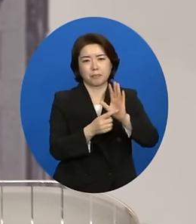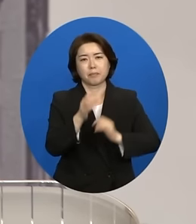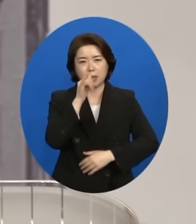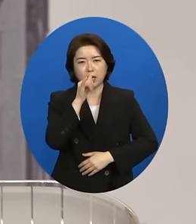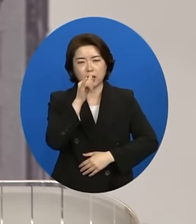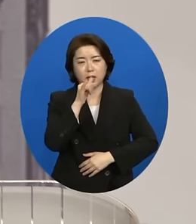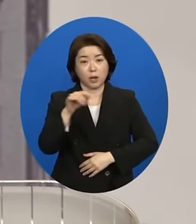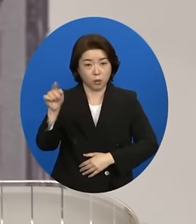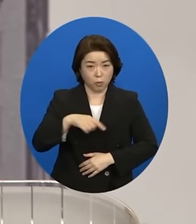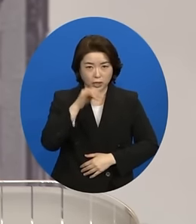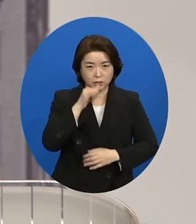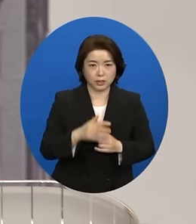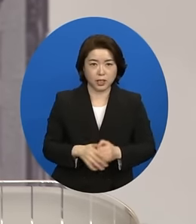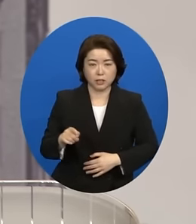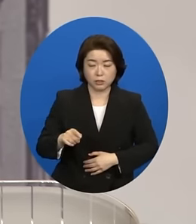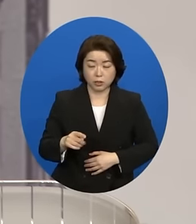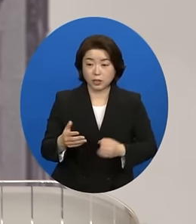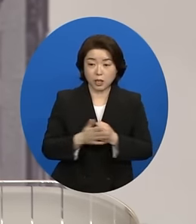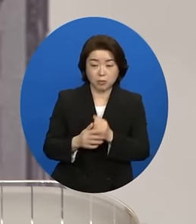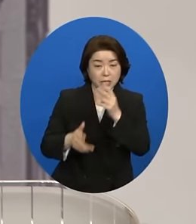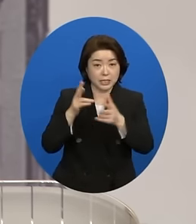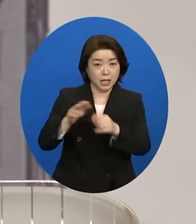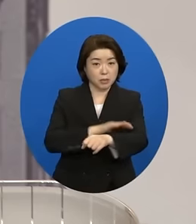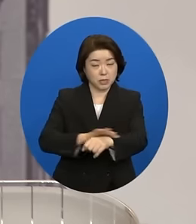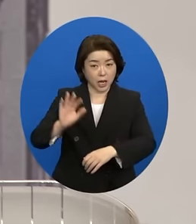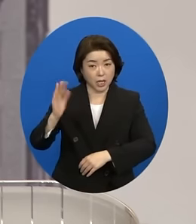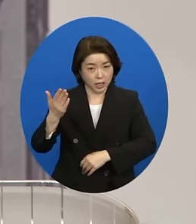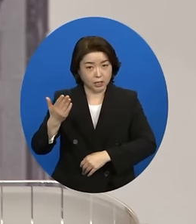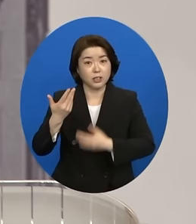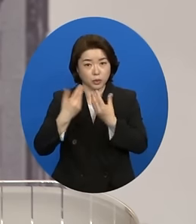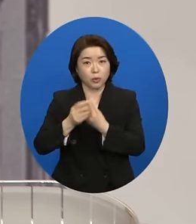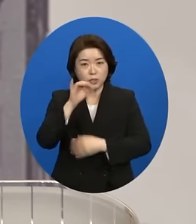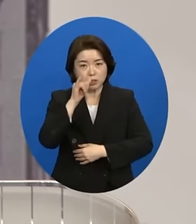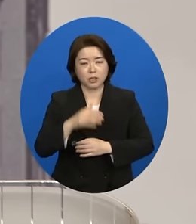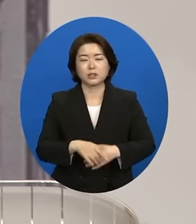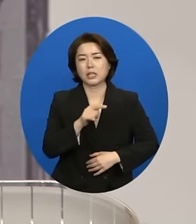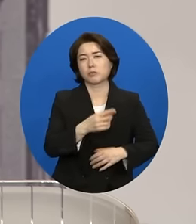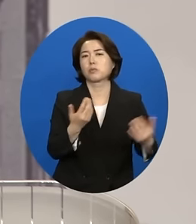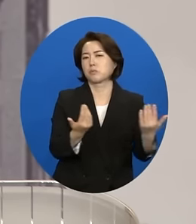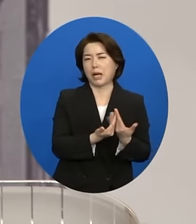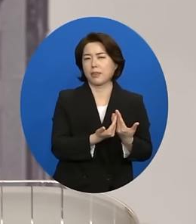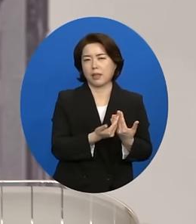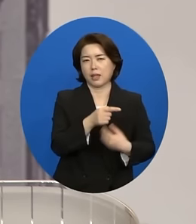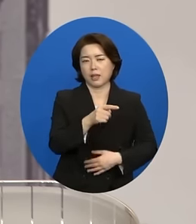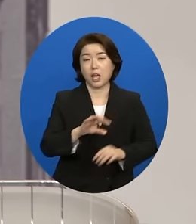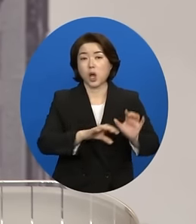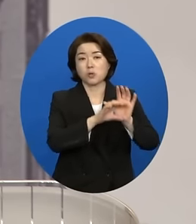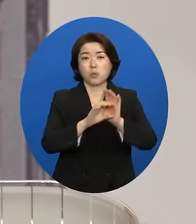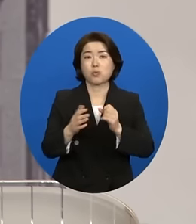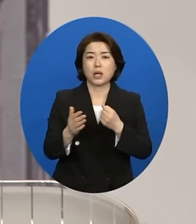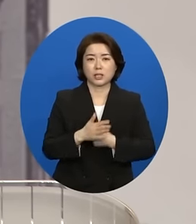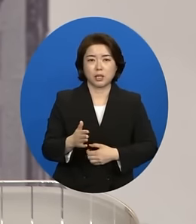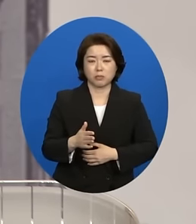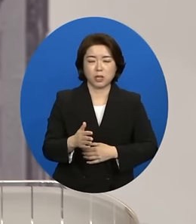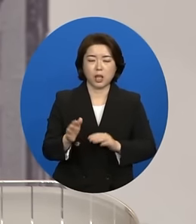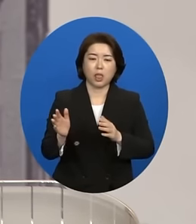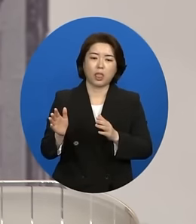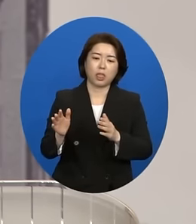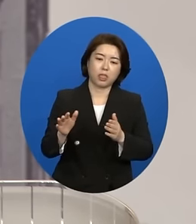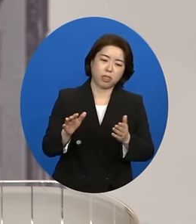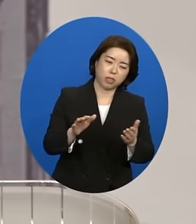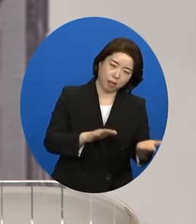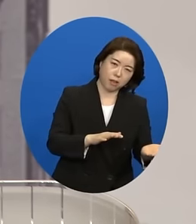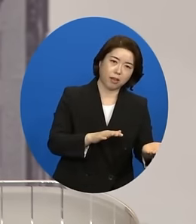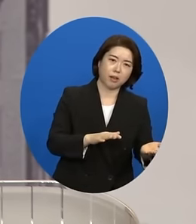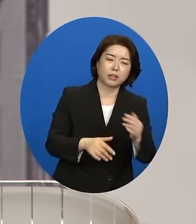또 그것 때문에 또 사업이 잘 되는 경우도 있죠, 그 아이템에 따라서. 그런데 이분은 반대였어요. 코로나 때문에 기울기 시작하더니